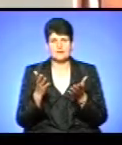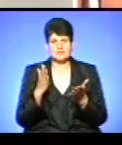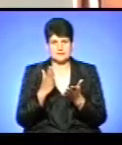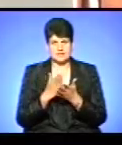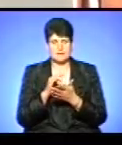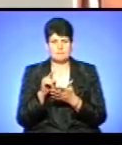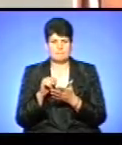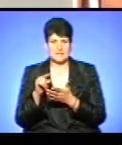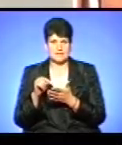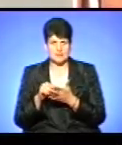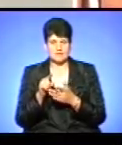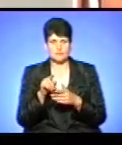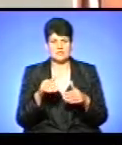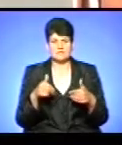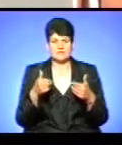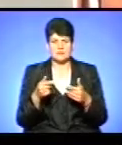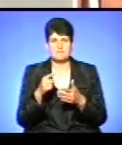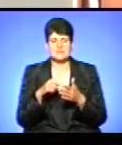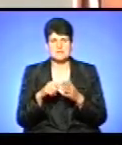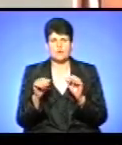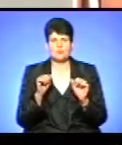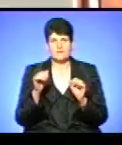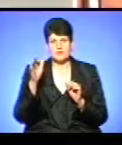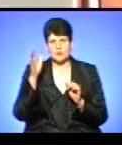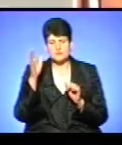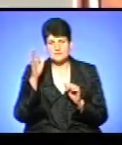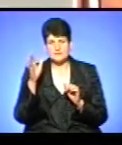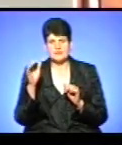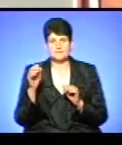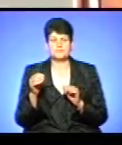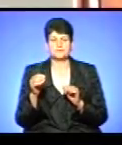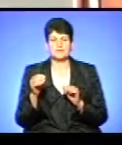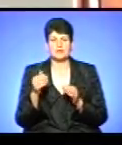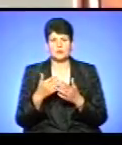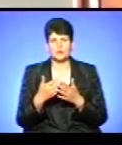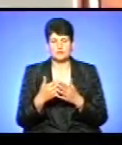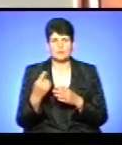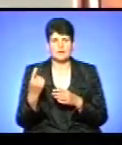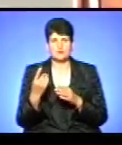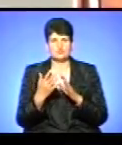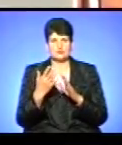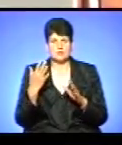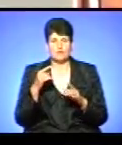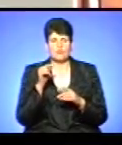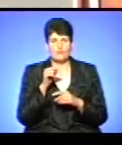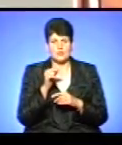певні питання, то вони звертаються в міське управління освіти і науки, тобто в першу чергу вони